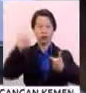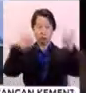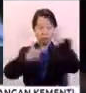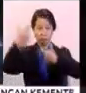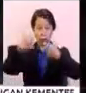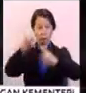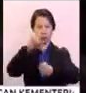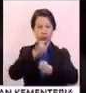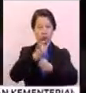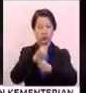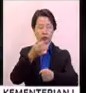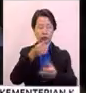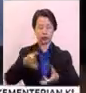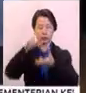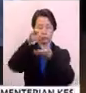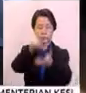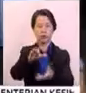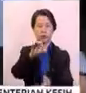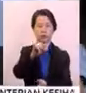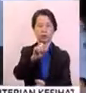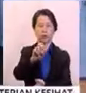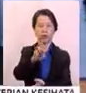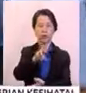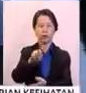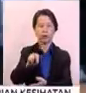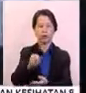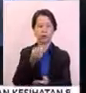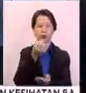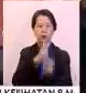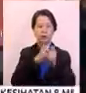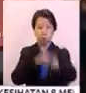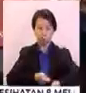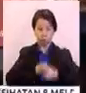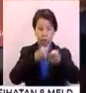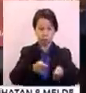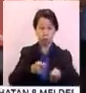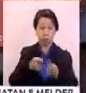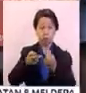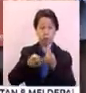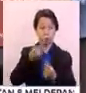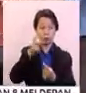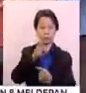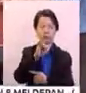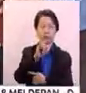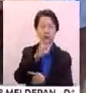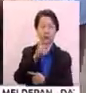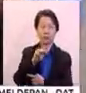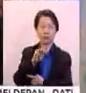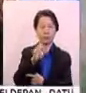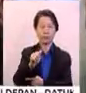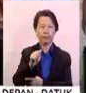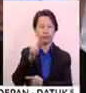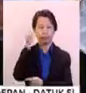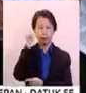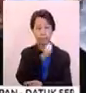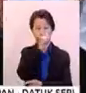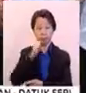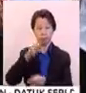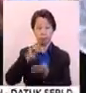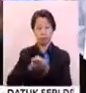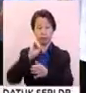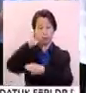lawatan kerja dan penyampaian geran insentif karavan tani sempena Penang Farmer Fest 2019 di Seberang